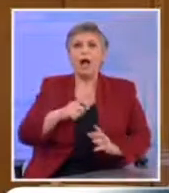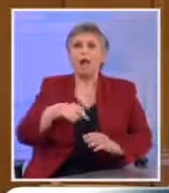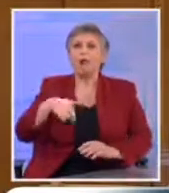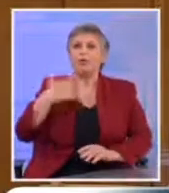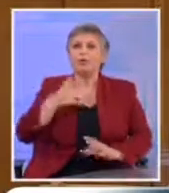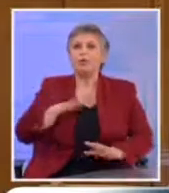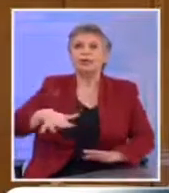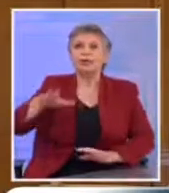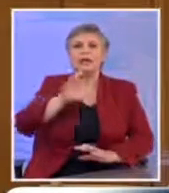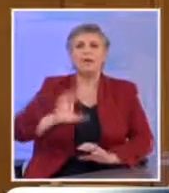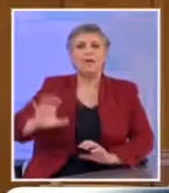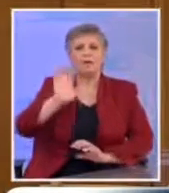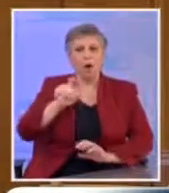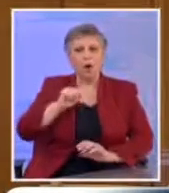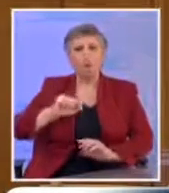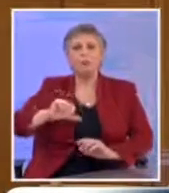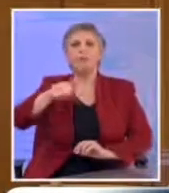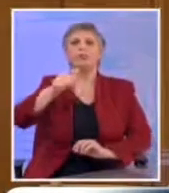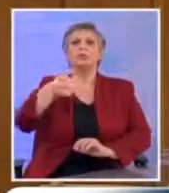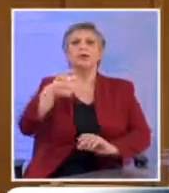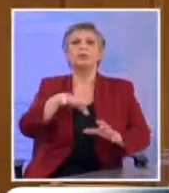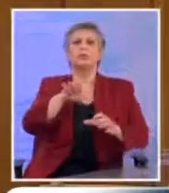αριθμό ισοβητών σε όλη την Ευρώπη.